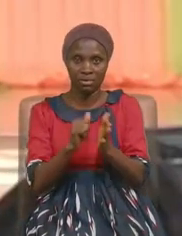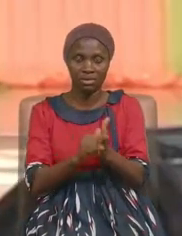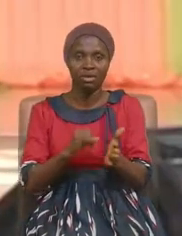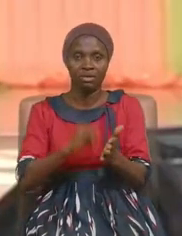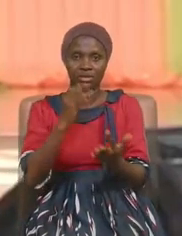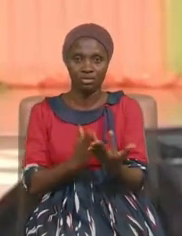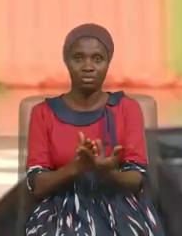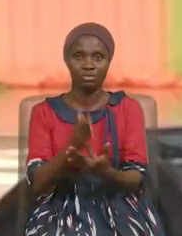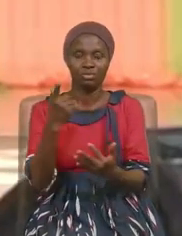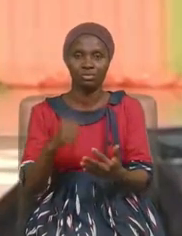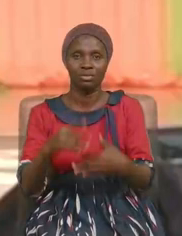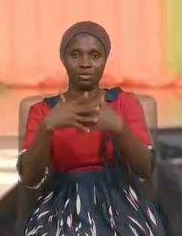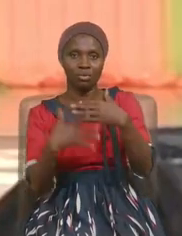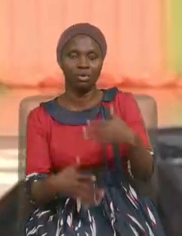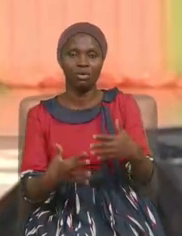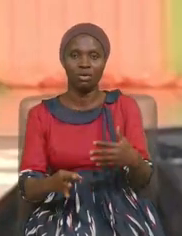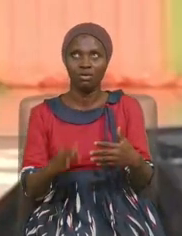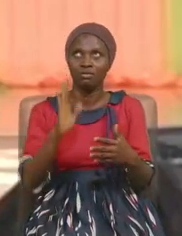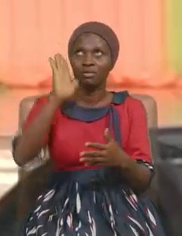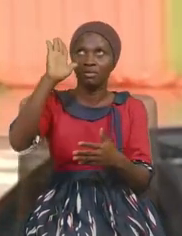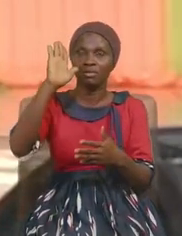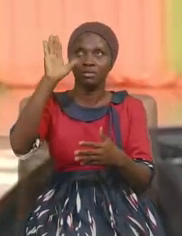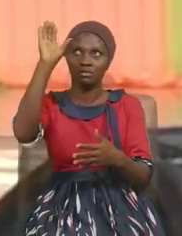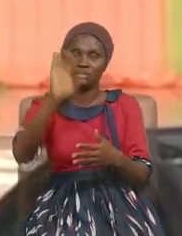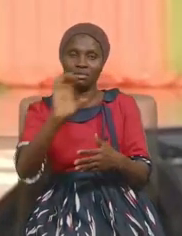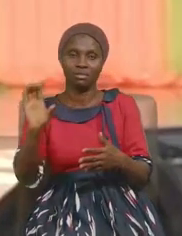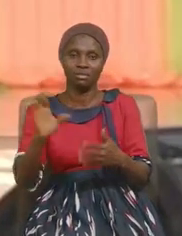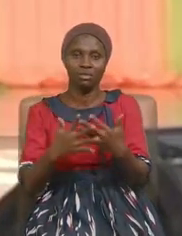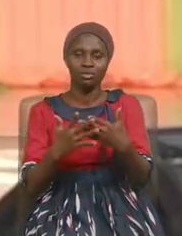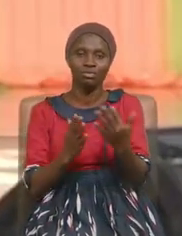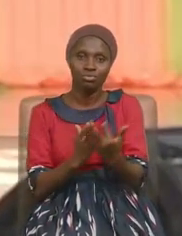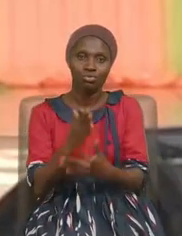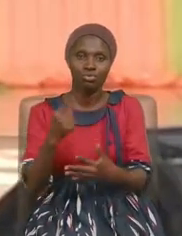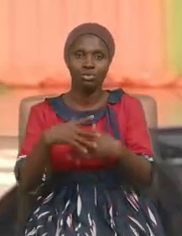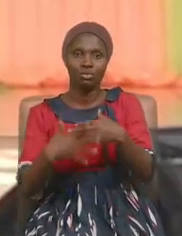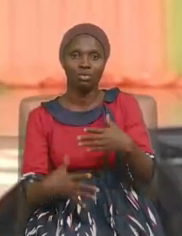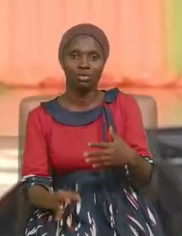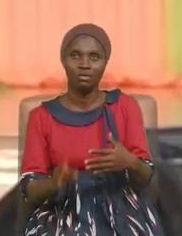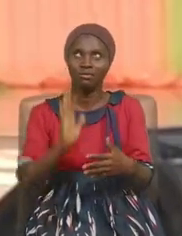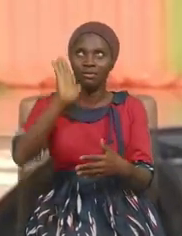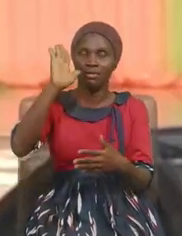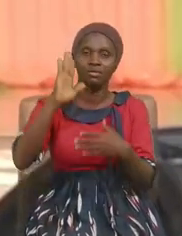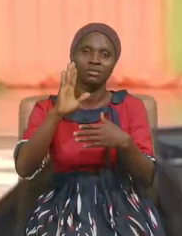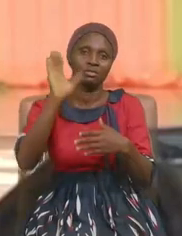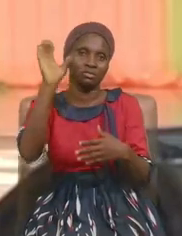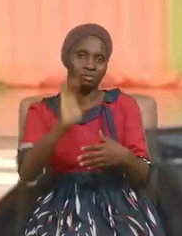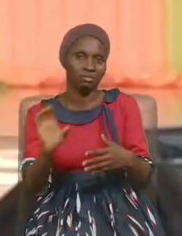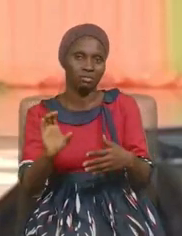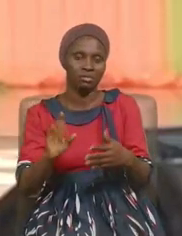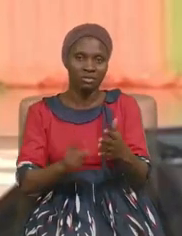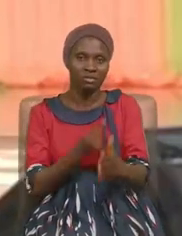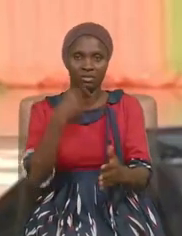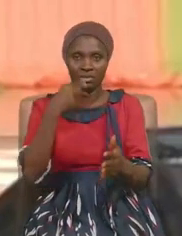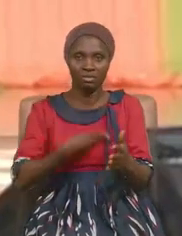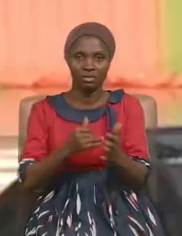de sa croix. Par le sang de sa croix. D'abord, il nous dit que nous étions éloignés